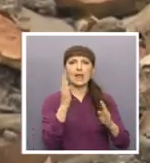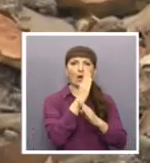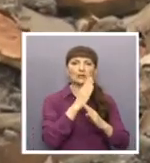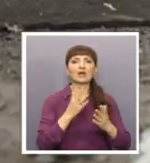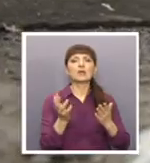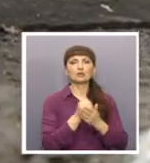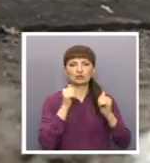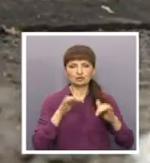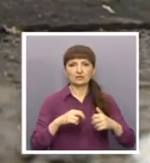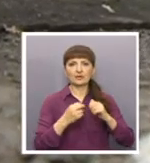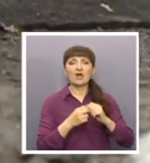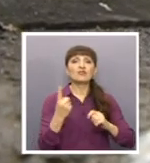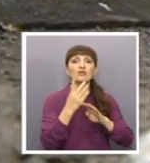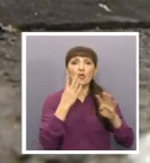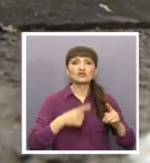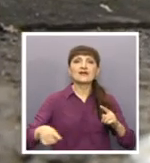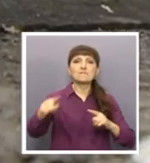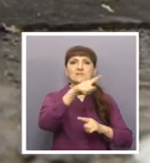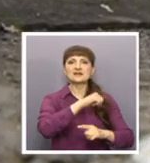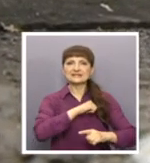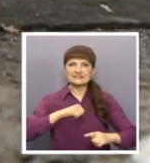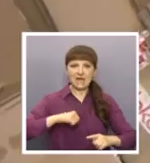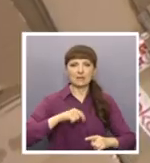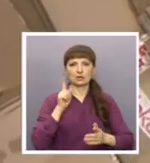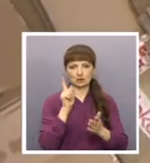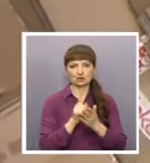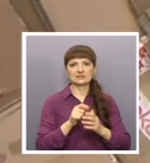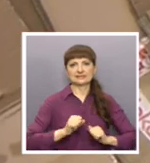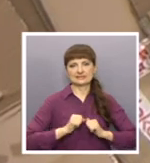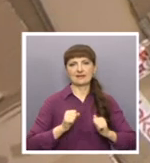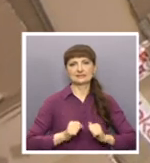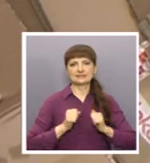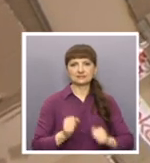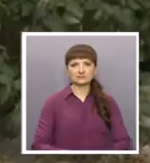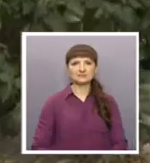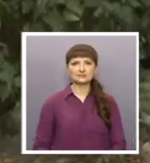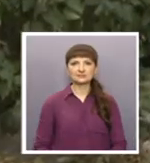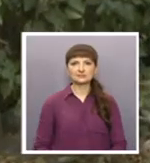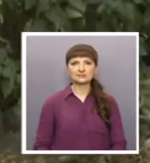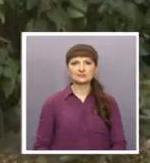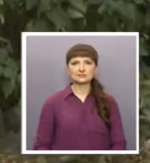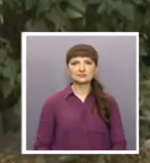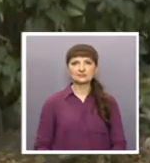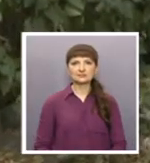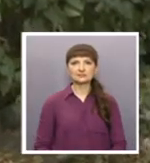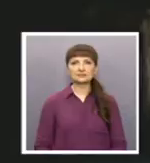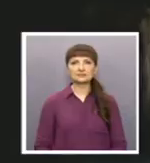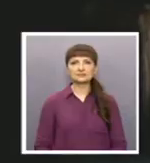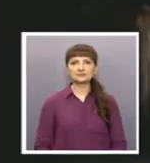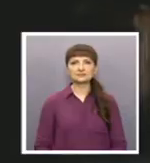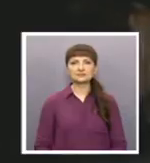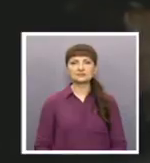проблемы. Но в первую очередь нам нужно начинать с себя. Мируэрт Нургалиева, Янлик Муратказы и Мурат